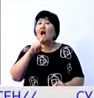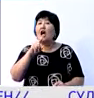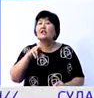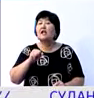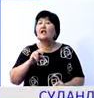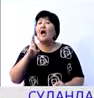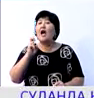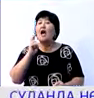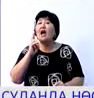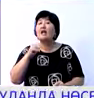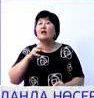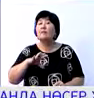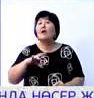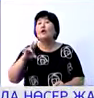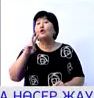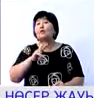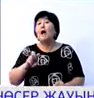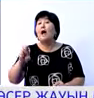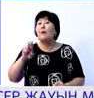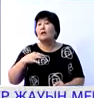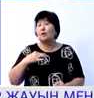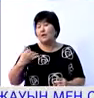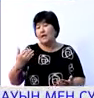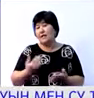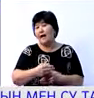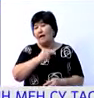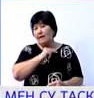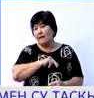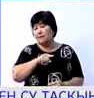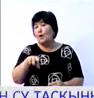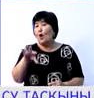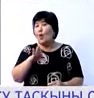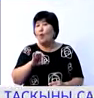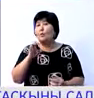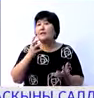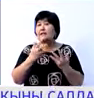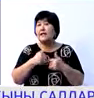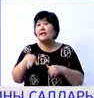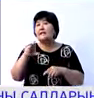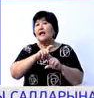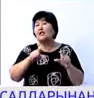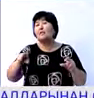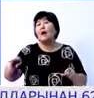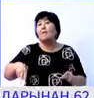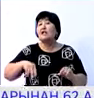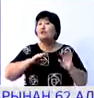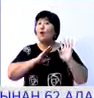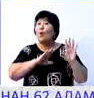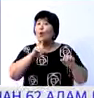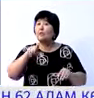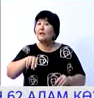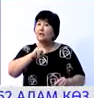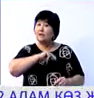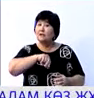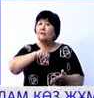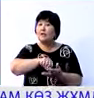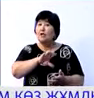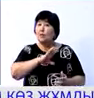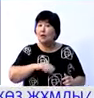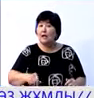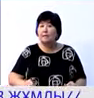аудандарының әкімі болған Нұрман Бақбергенұлы жаңа қызметіне дейін облыстық статистика департаменті басшысының орынбасары лауазымында болды.